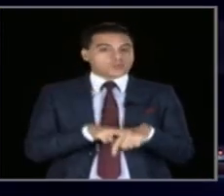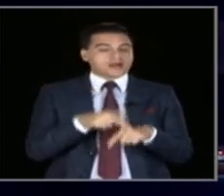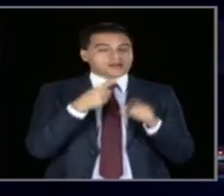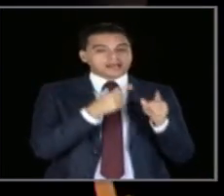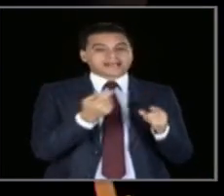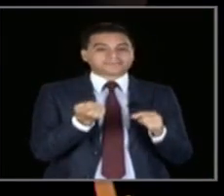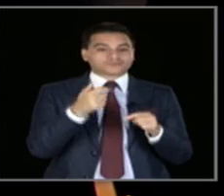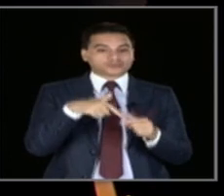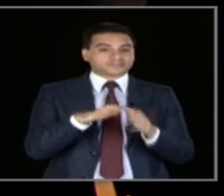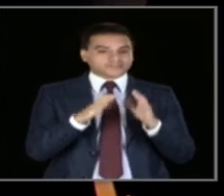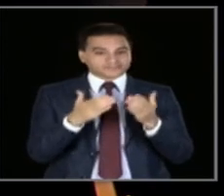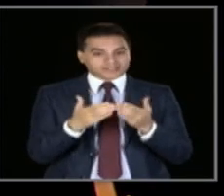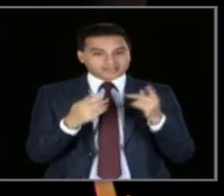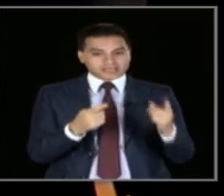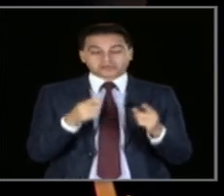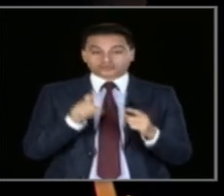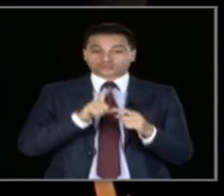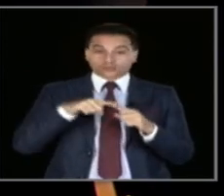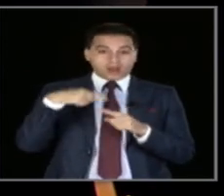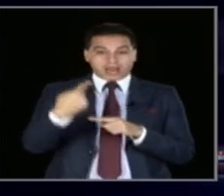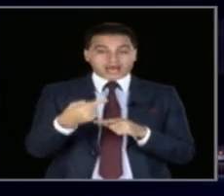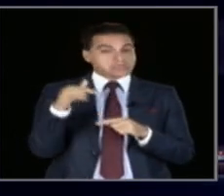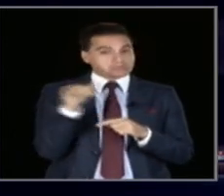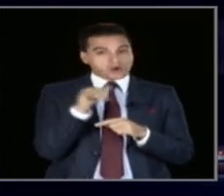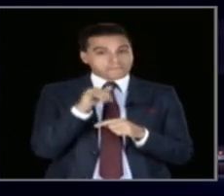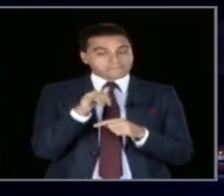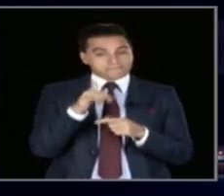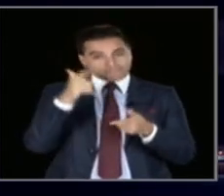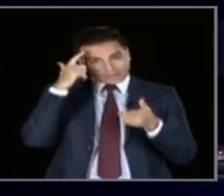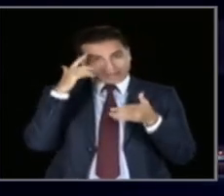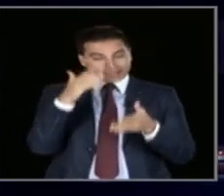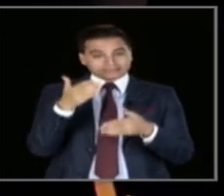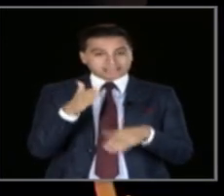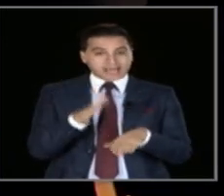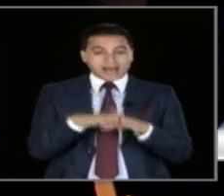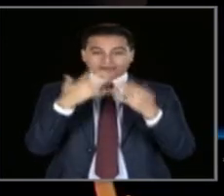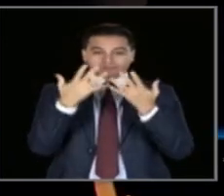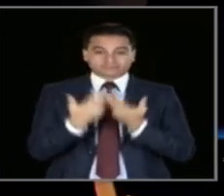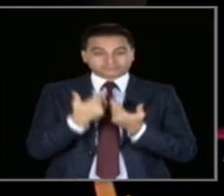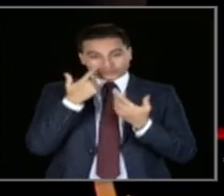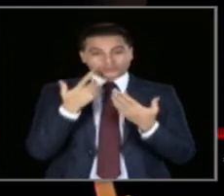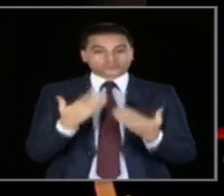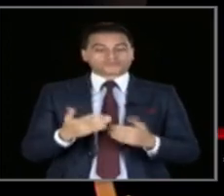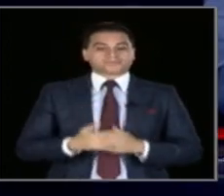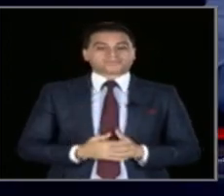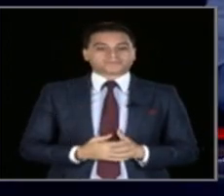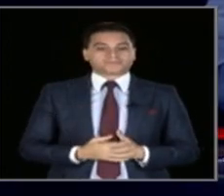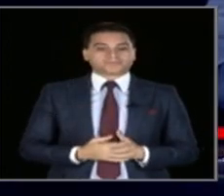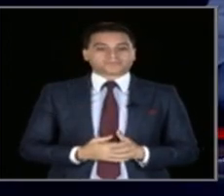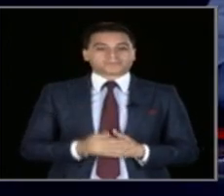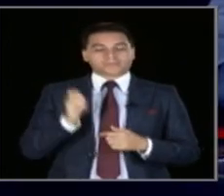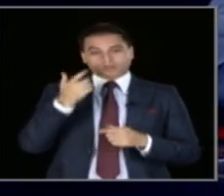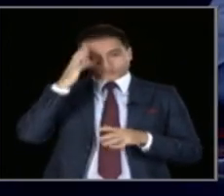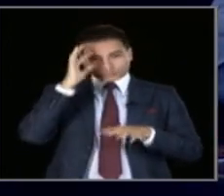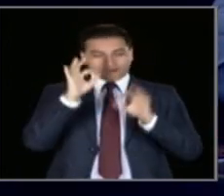الهول 65. أبو الهول السؤال اللي جاي يعتمد على القدرات الذهنية، سرعة